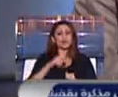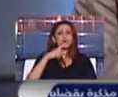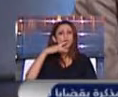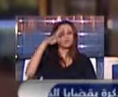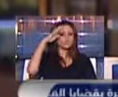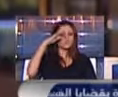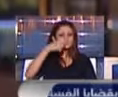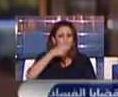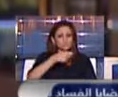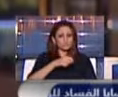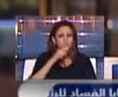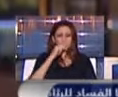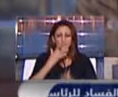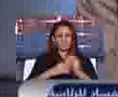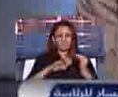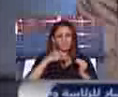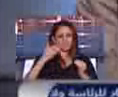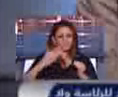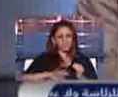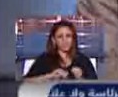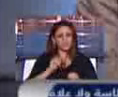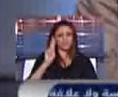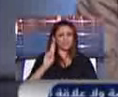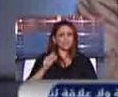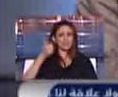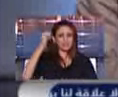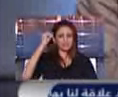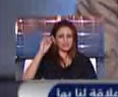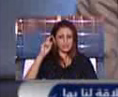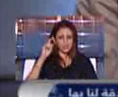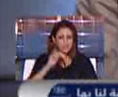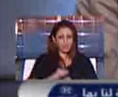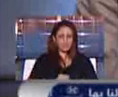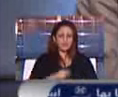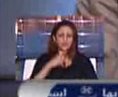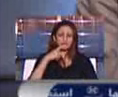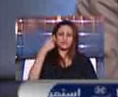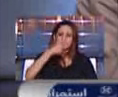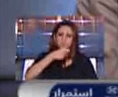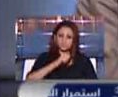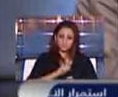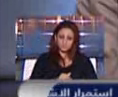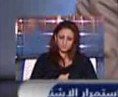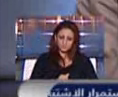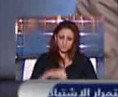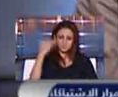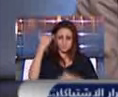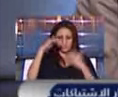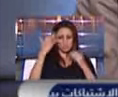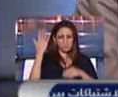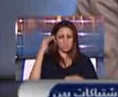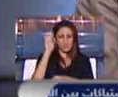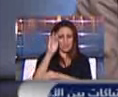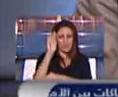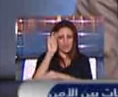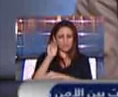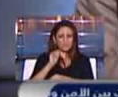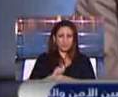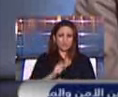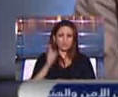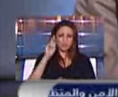والده الشهيده رحمه والاستاذ تامر رضوان شقيق الشهيد شريف والاستاذ محمود عادل عبد الرؤوف مساب موقعات الجمل والاستاذ رضا